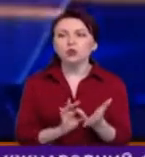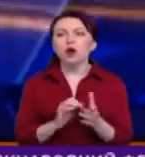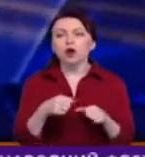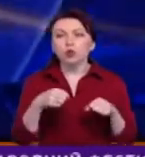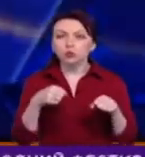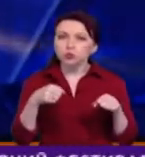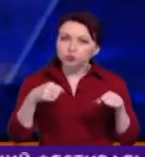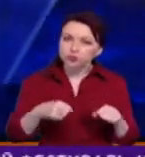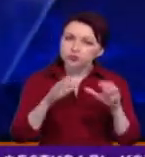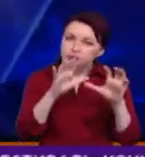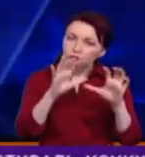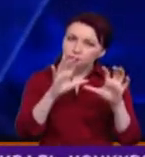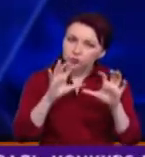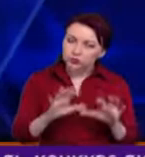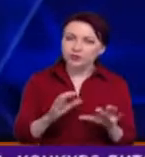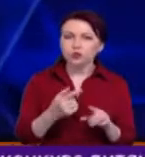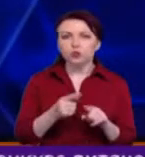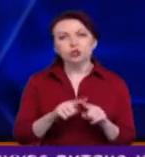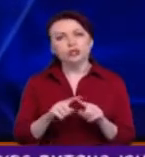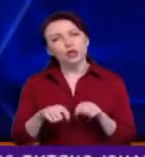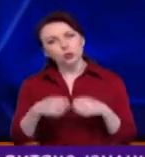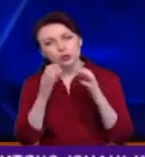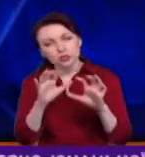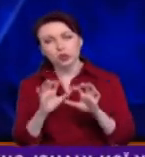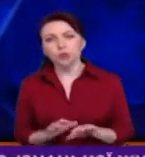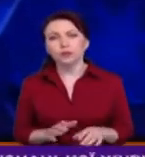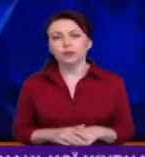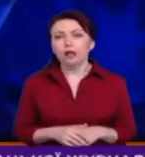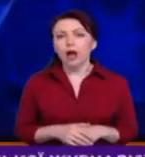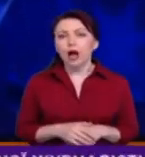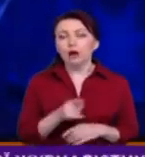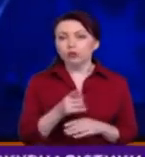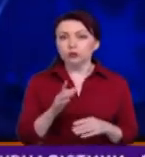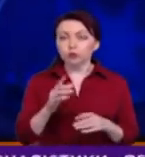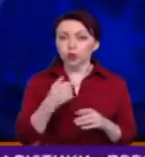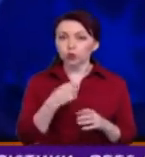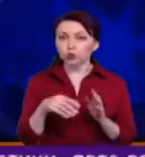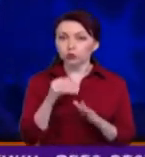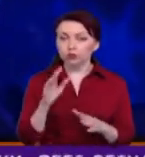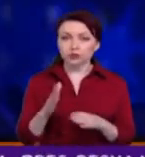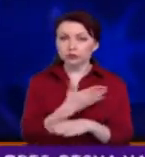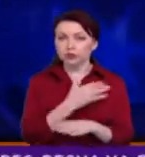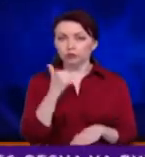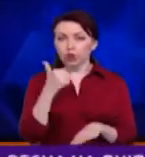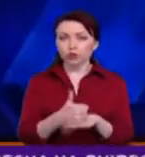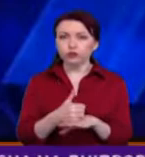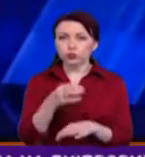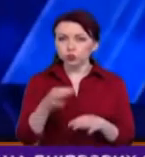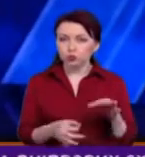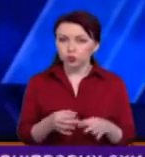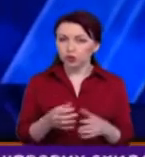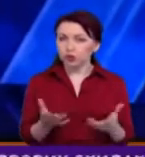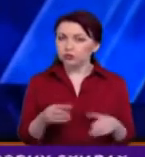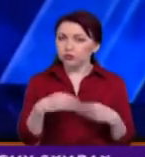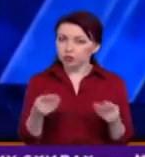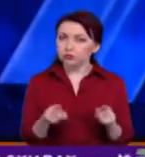конституційності чи неконституційності тих кроків. І те, що вони проголосували за відставку чинного голови суду Шевчука, очевидно, ну, дає їм